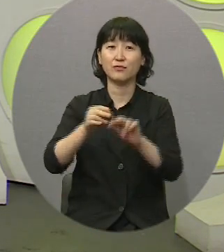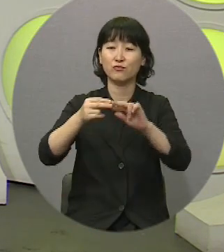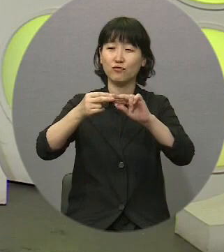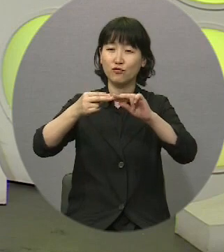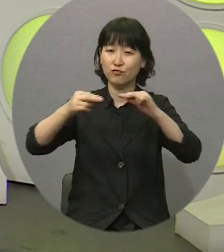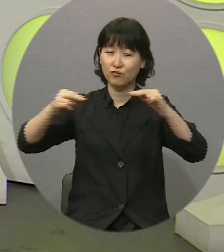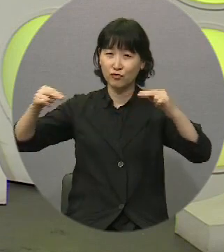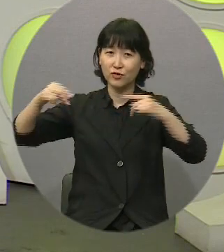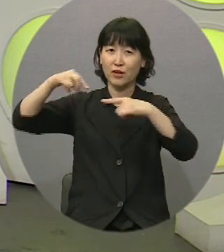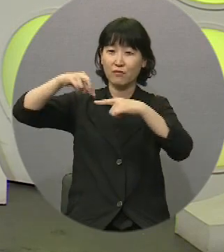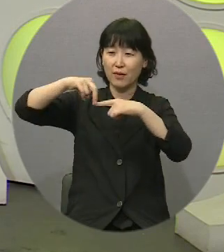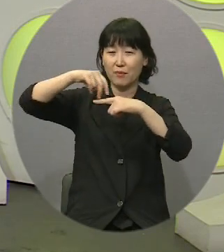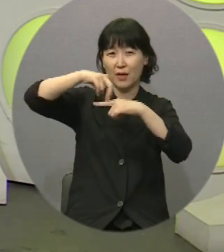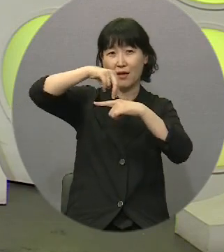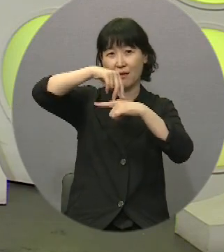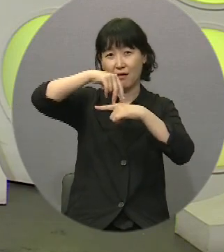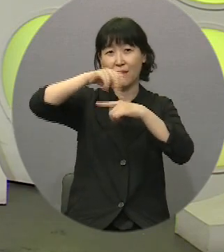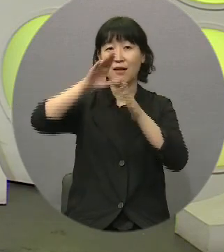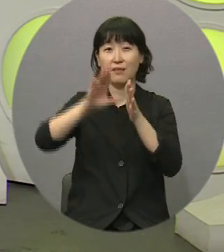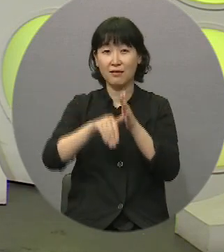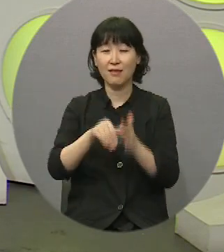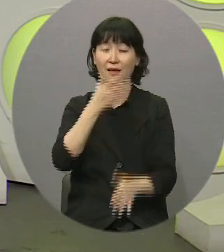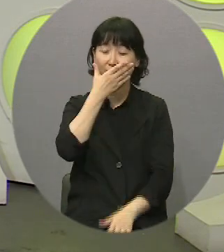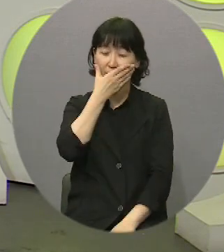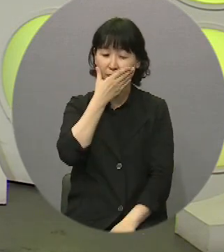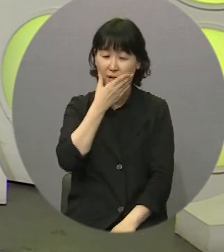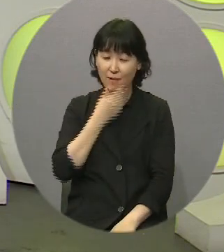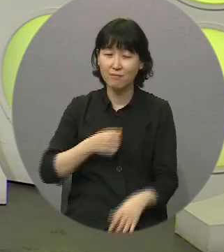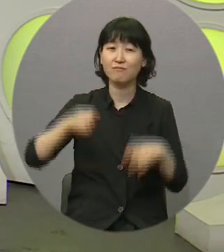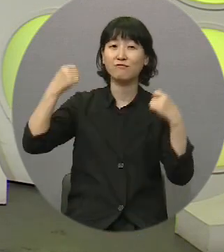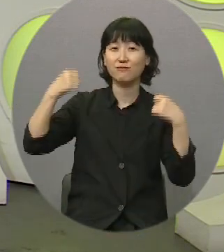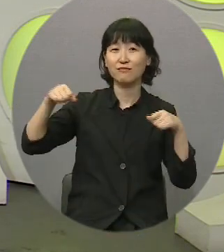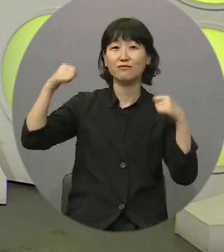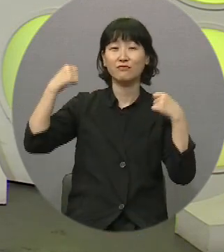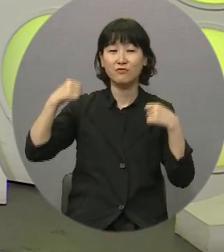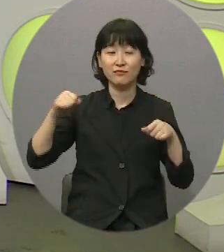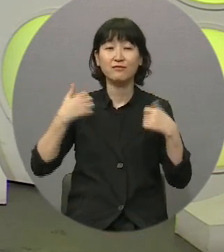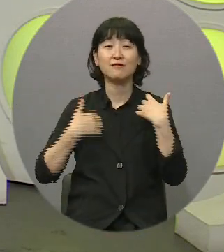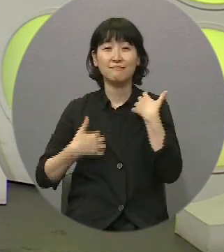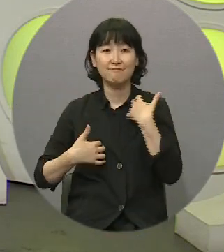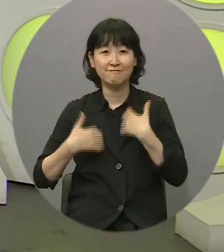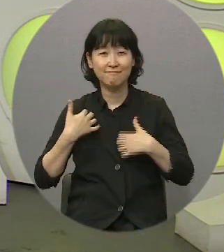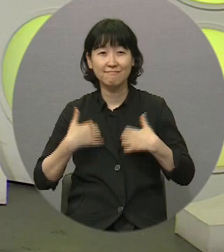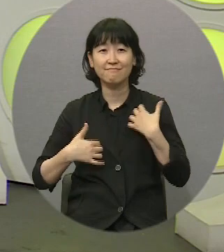하면 행복했지 춤을 추면 신이 났지